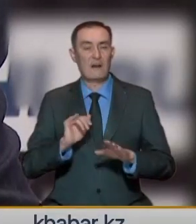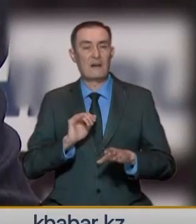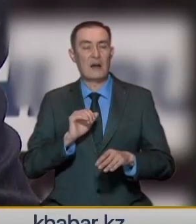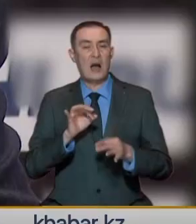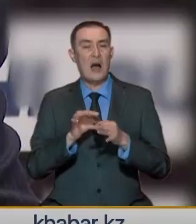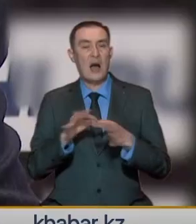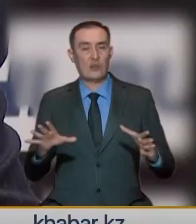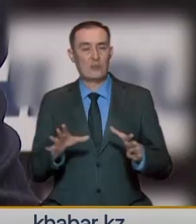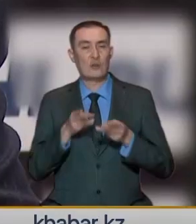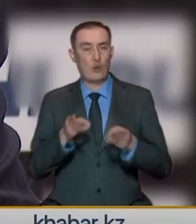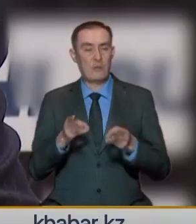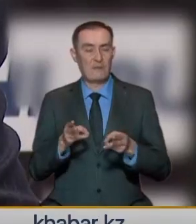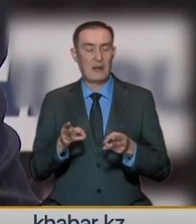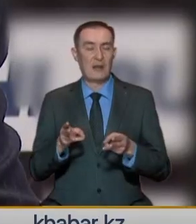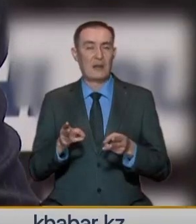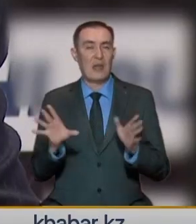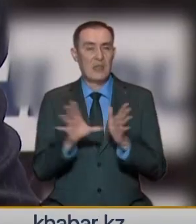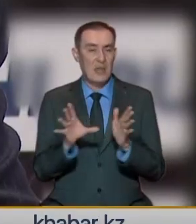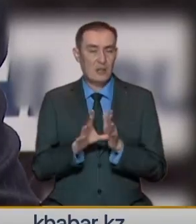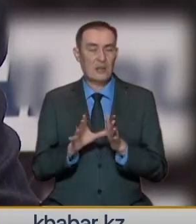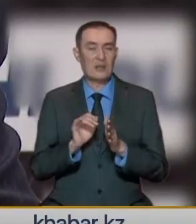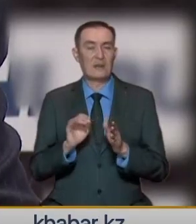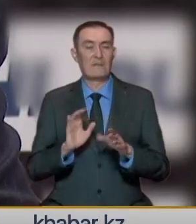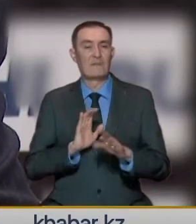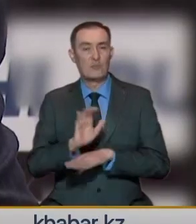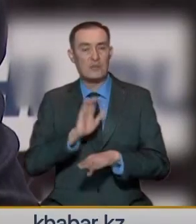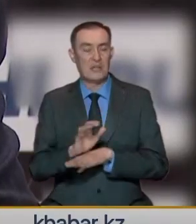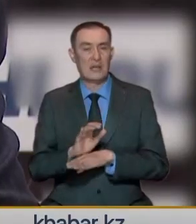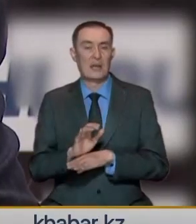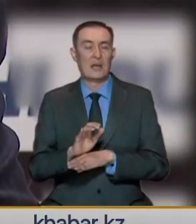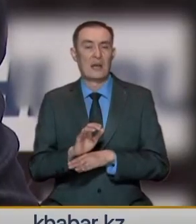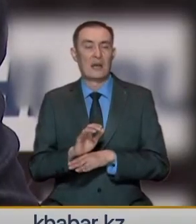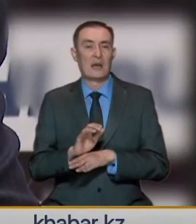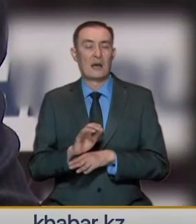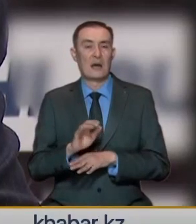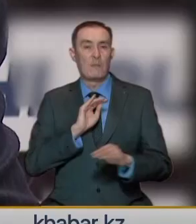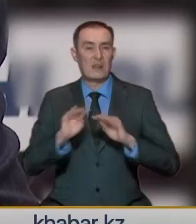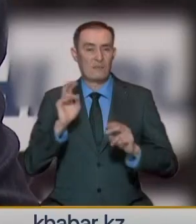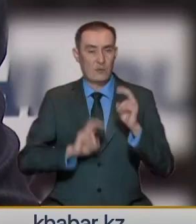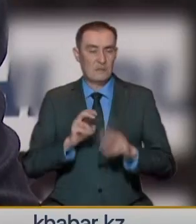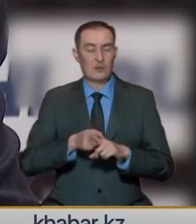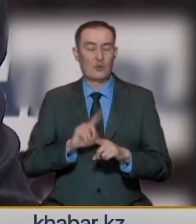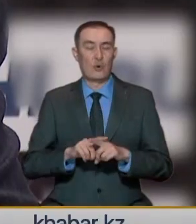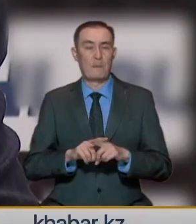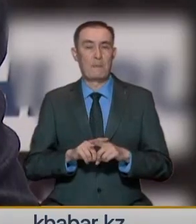атомную электроэнергию, но и производить обвесы для станций, потому что